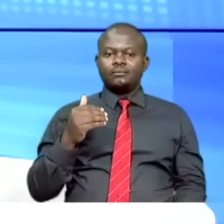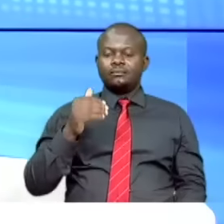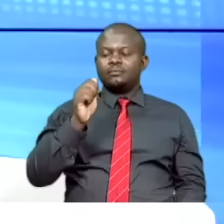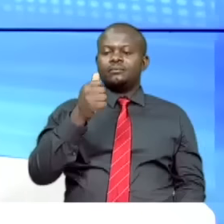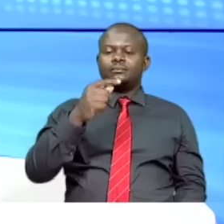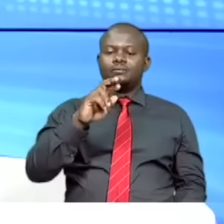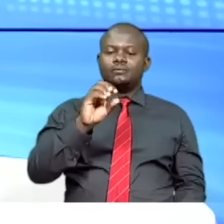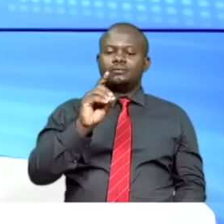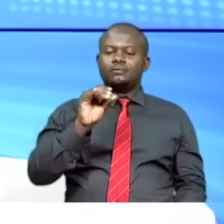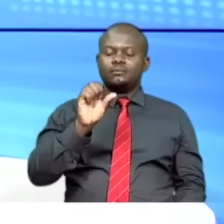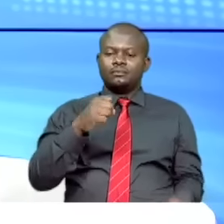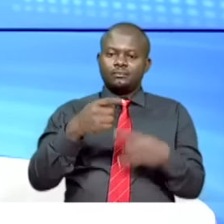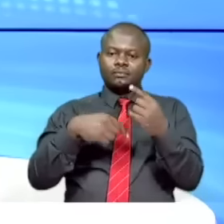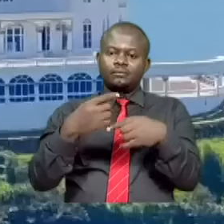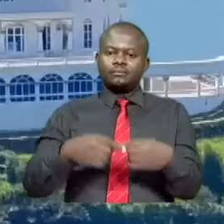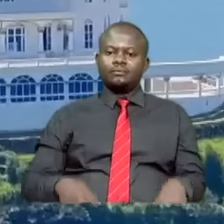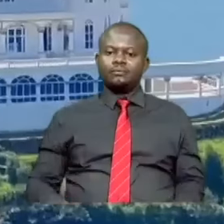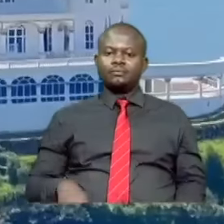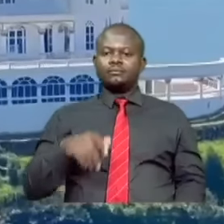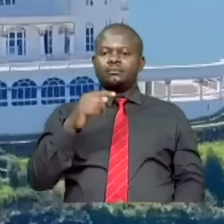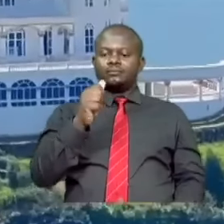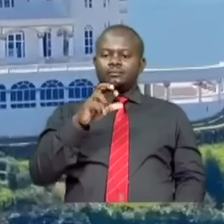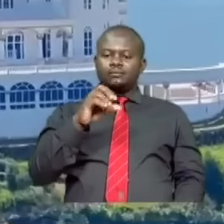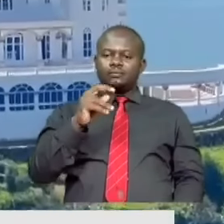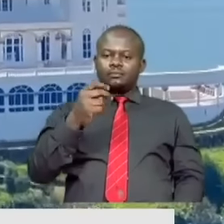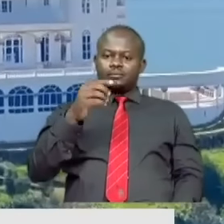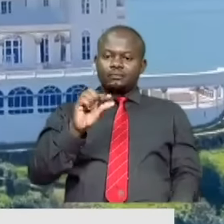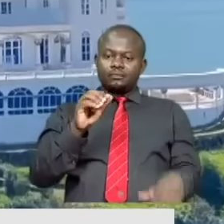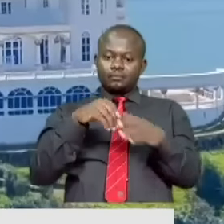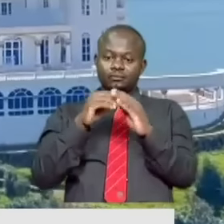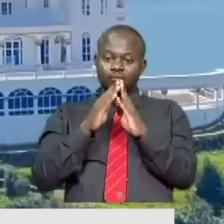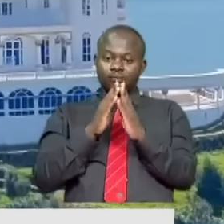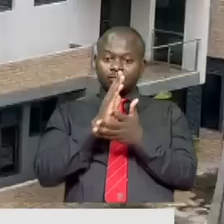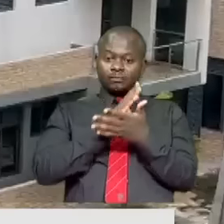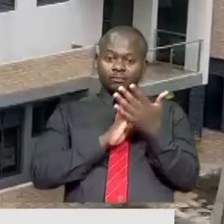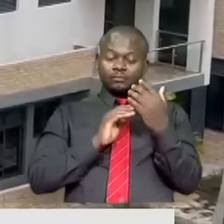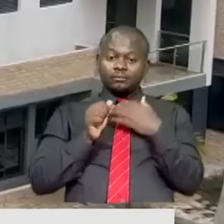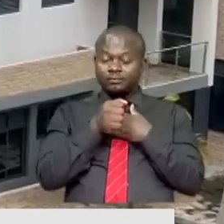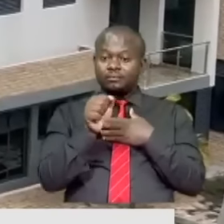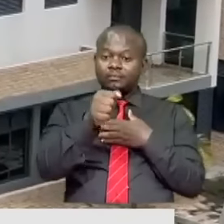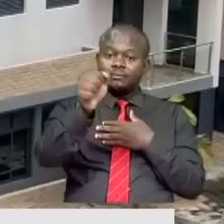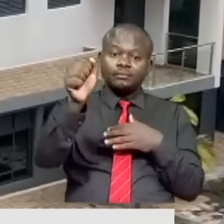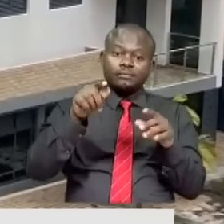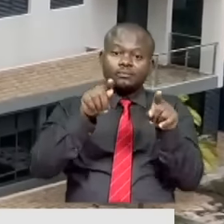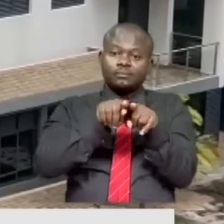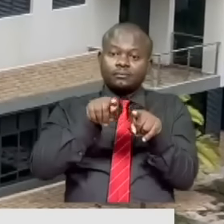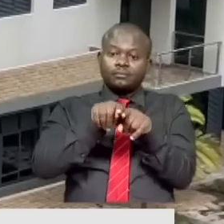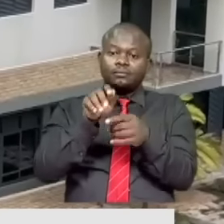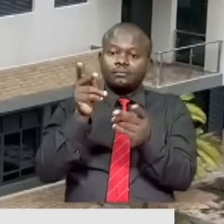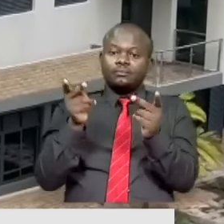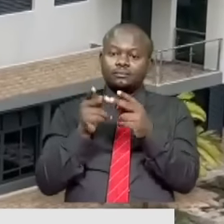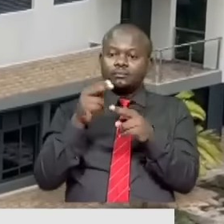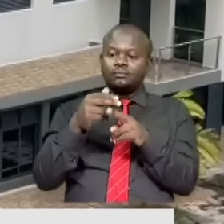Afrodis Muhire arakomeza. Karongi, umujyi bamwe mu bagenze cyane Uburayi bemeza ko umeze neza nk'agace kitwa